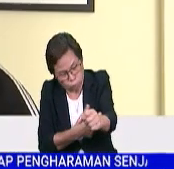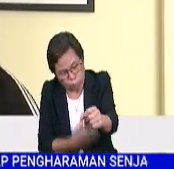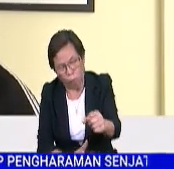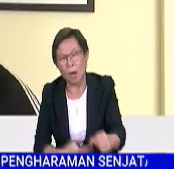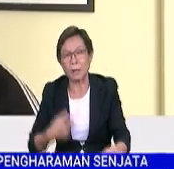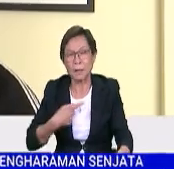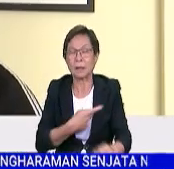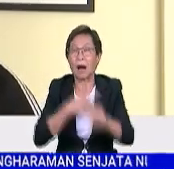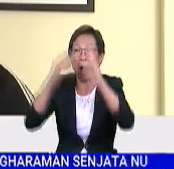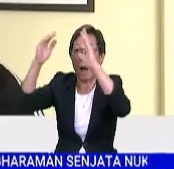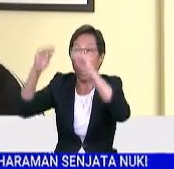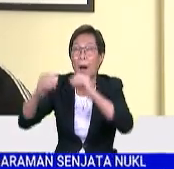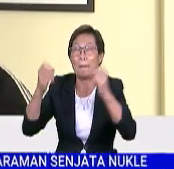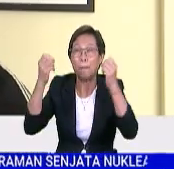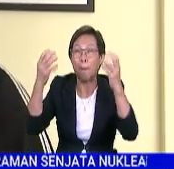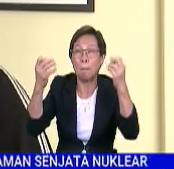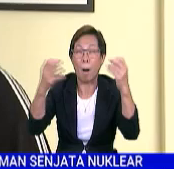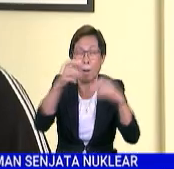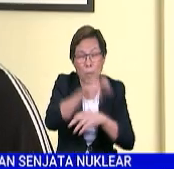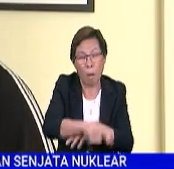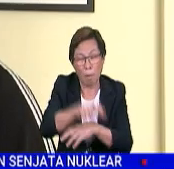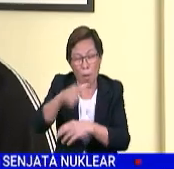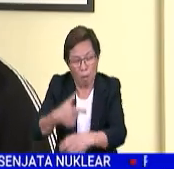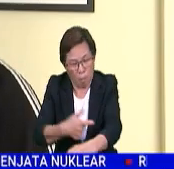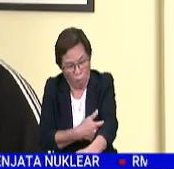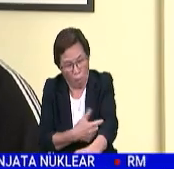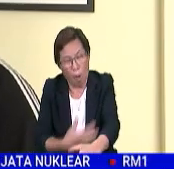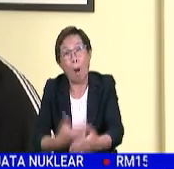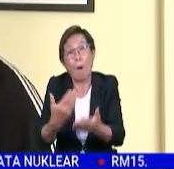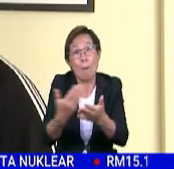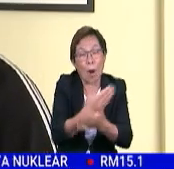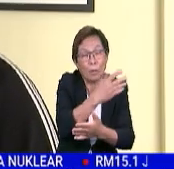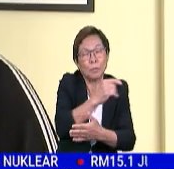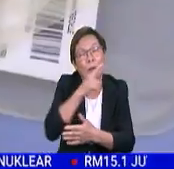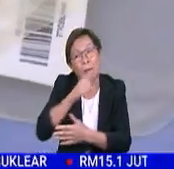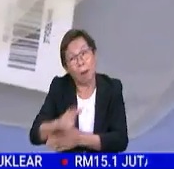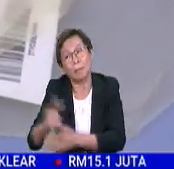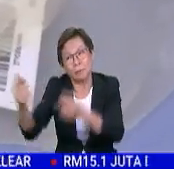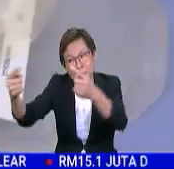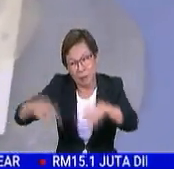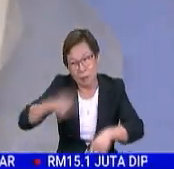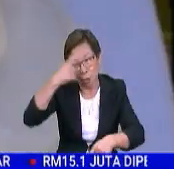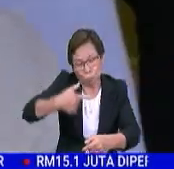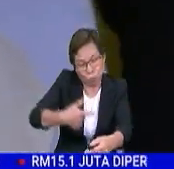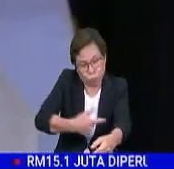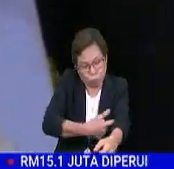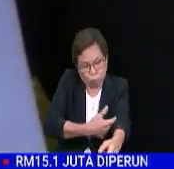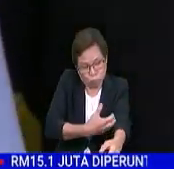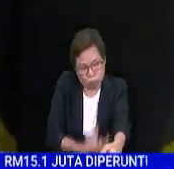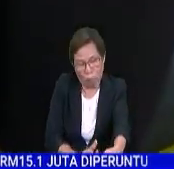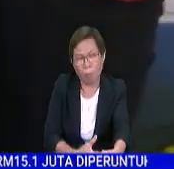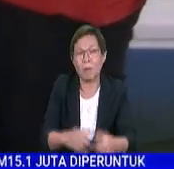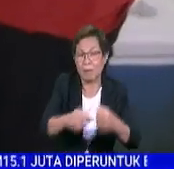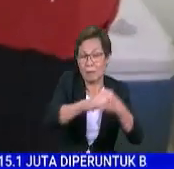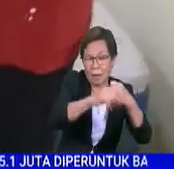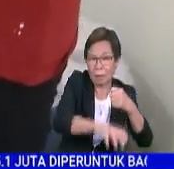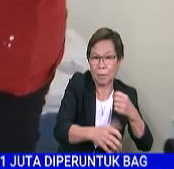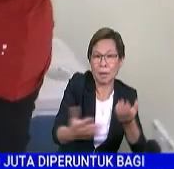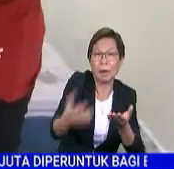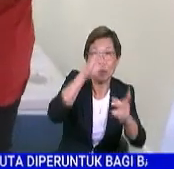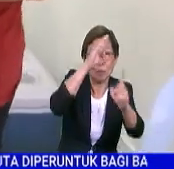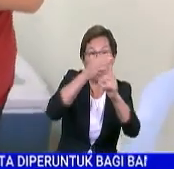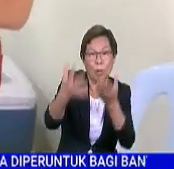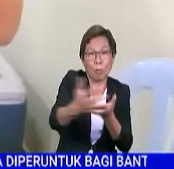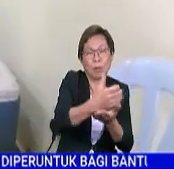penderma-penderma yang baru dan yang lama jugalah untuk dat tampil tolong kita kempen Derma darah ini menyasarkan kutipan